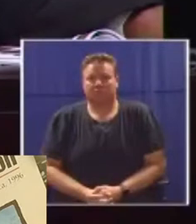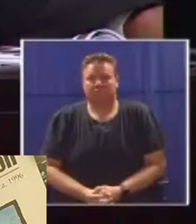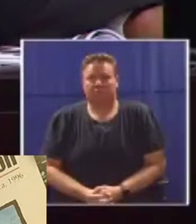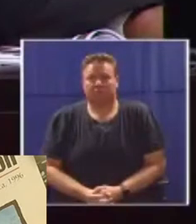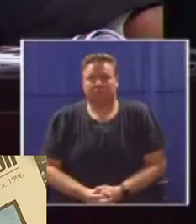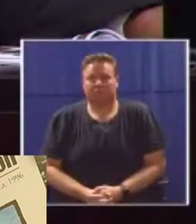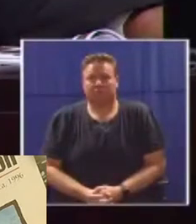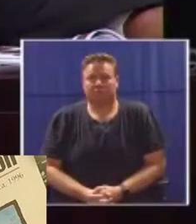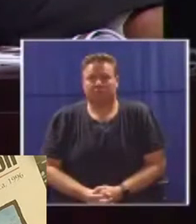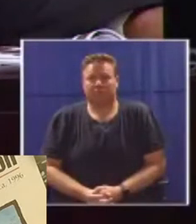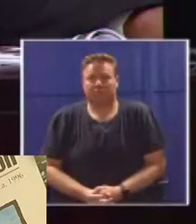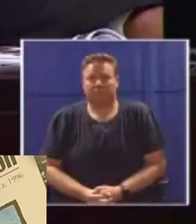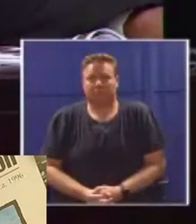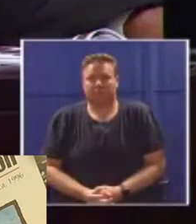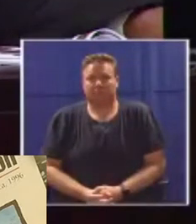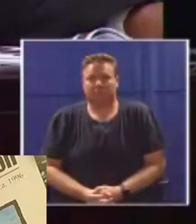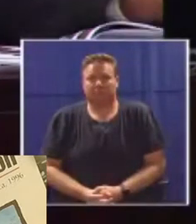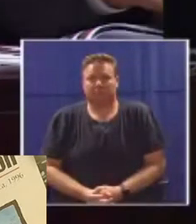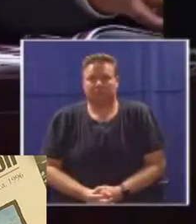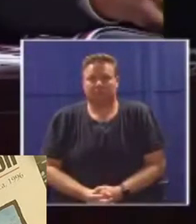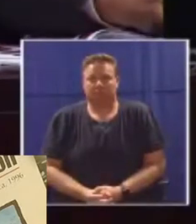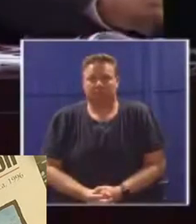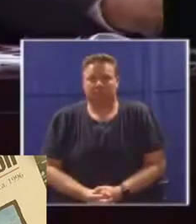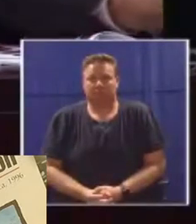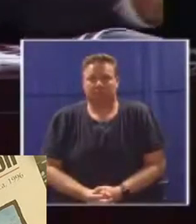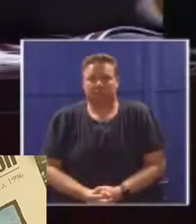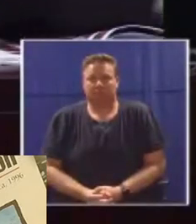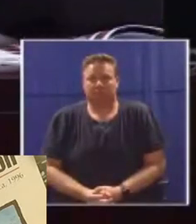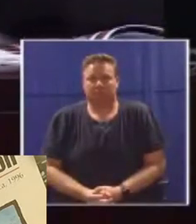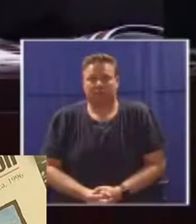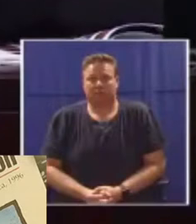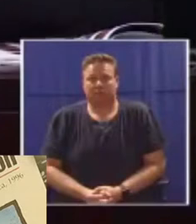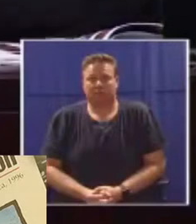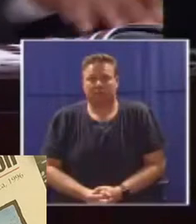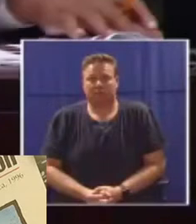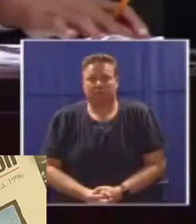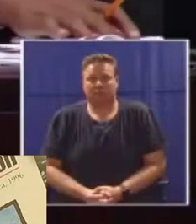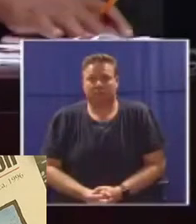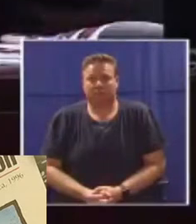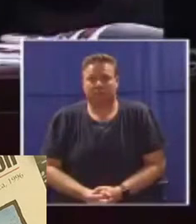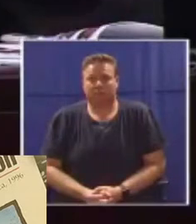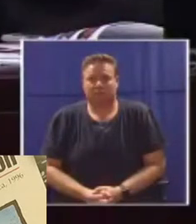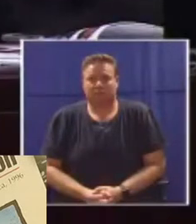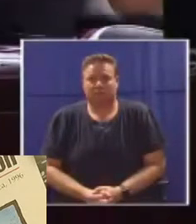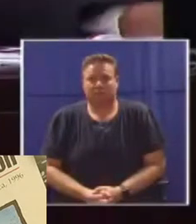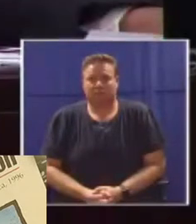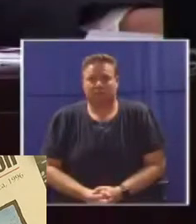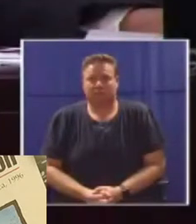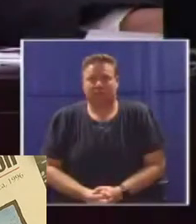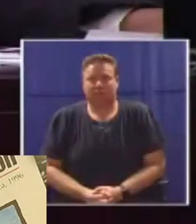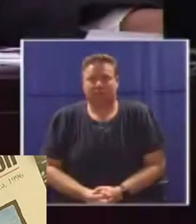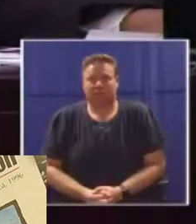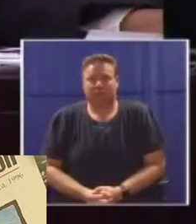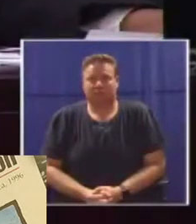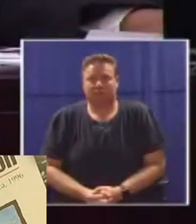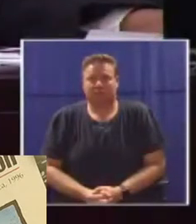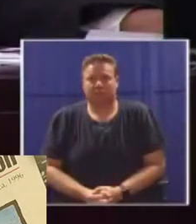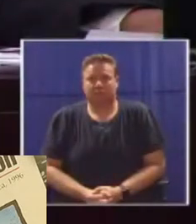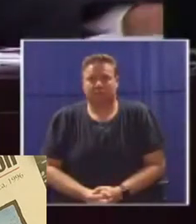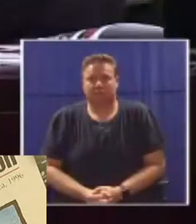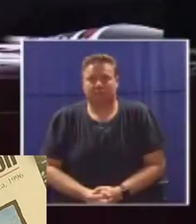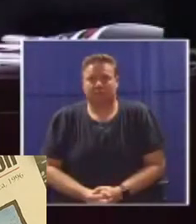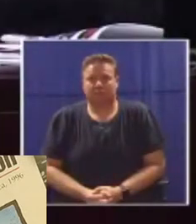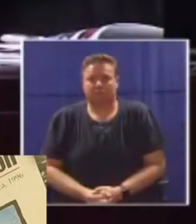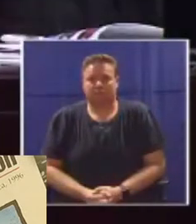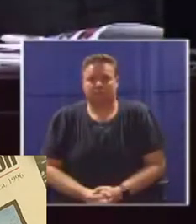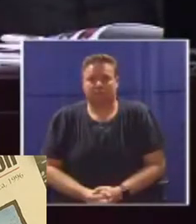lekgotla la badimo le batho re re modzula tšhidulo. Ndwa ya mbopolo ya vhafumakadzi asi ndwa ya lushaka